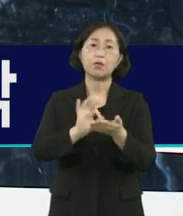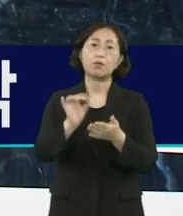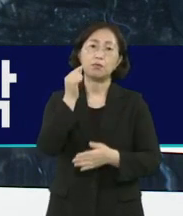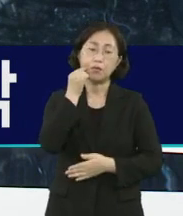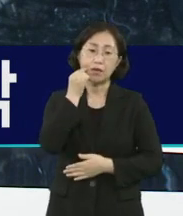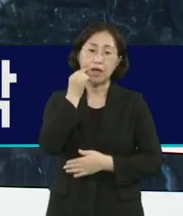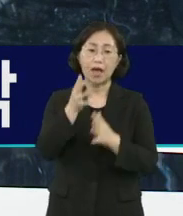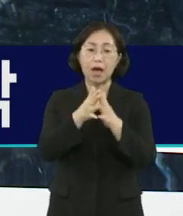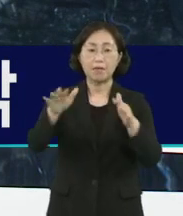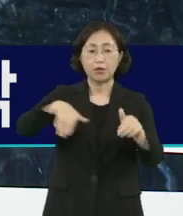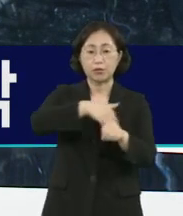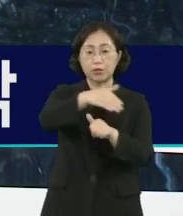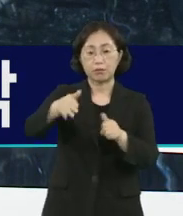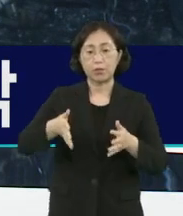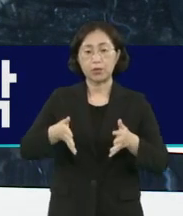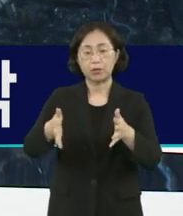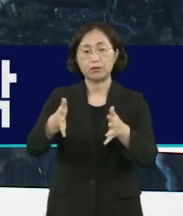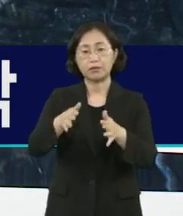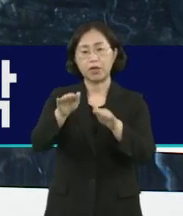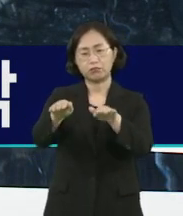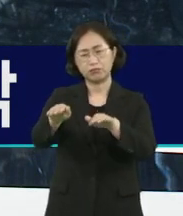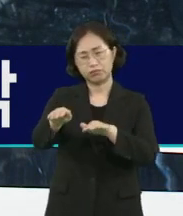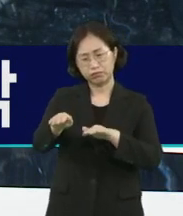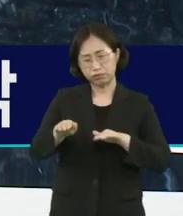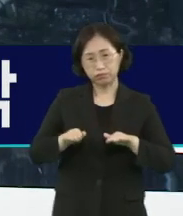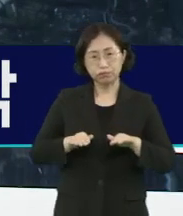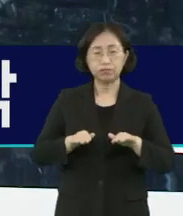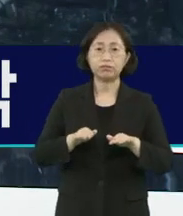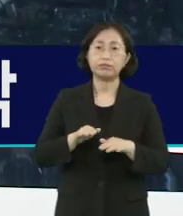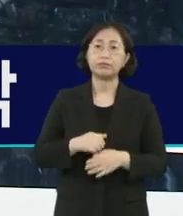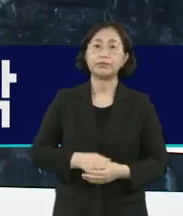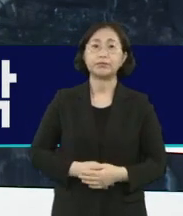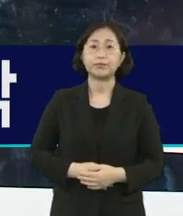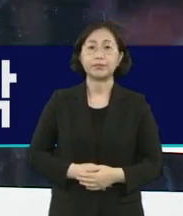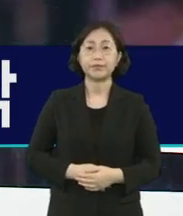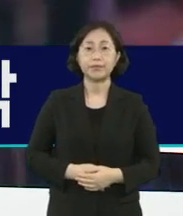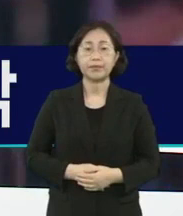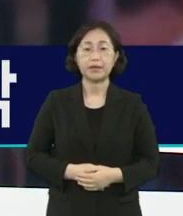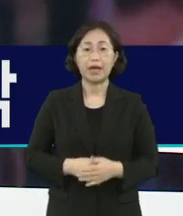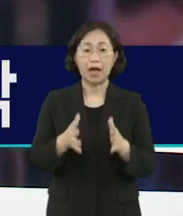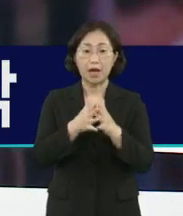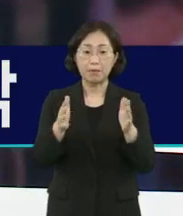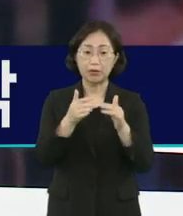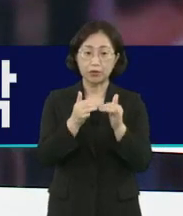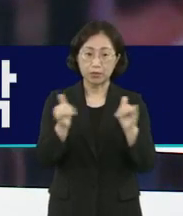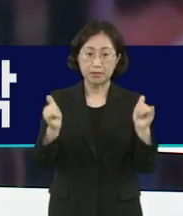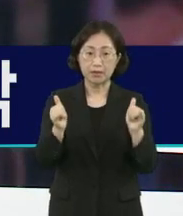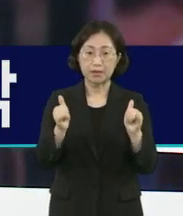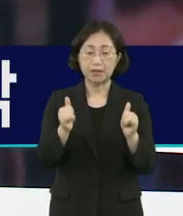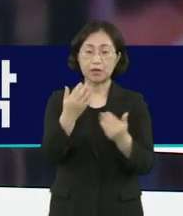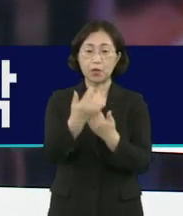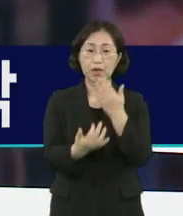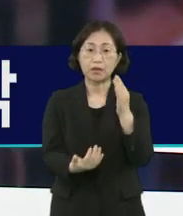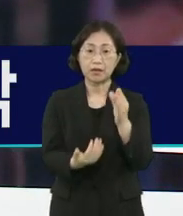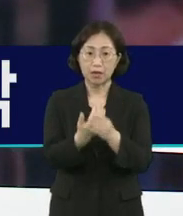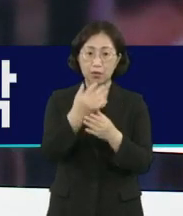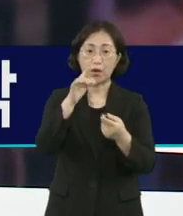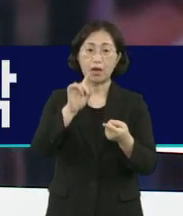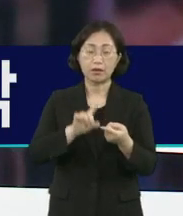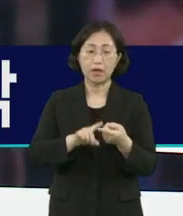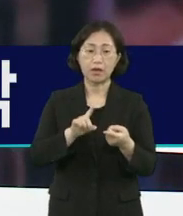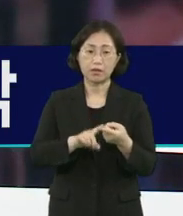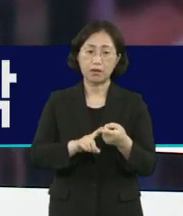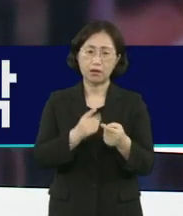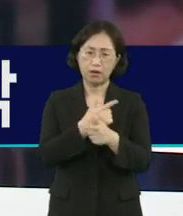아파트 주변 도로는 주차 차량들로 몸살을 앓고 있습니다. 여기에 아파트 주민들은 이번 화재 사고와 관련해